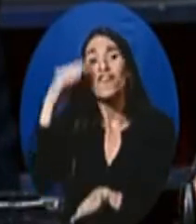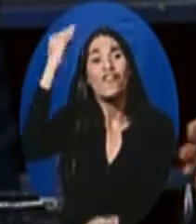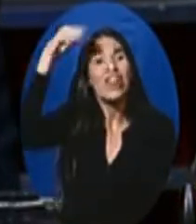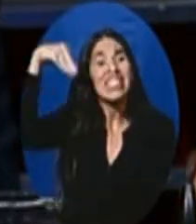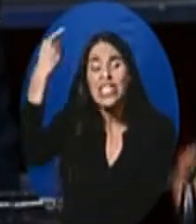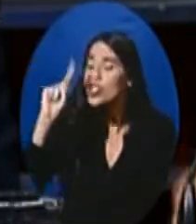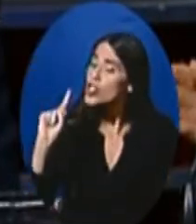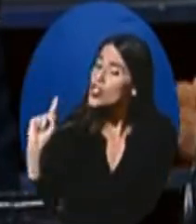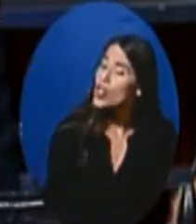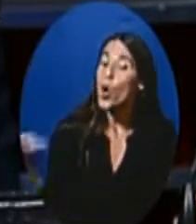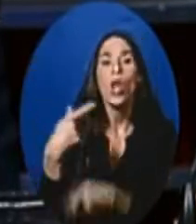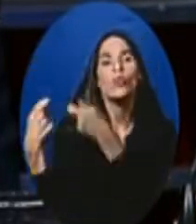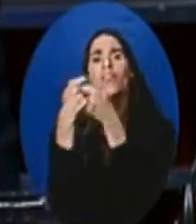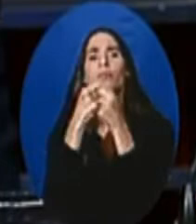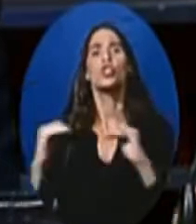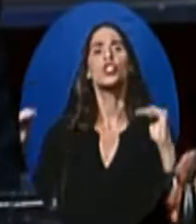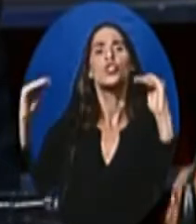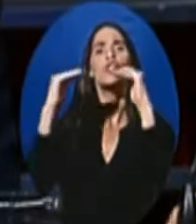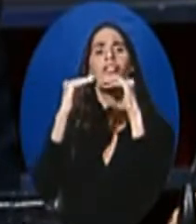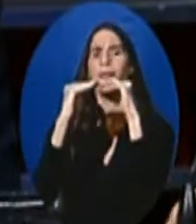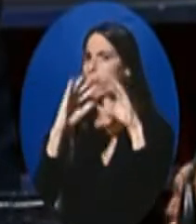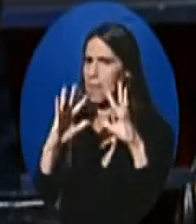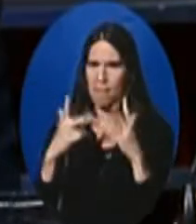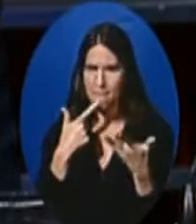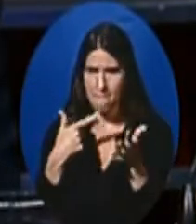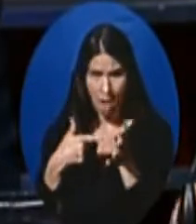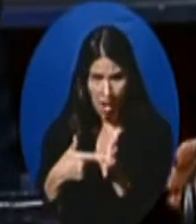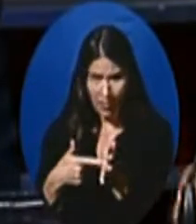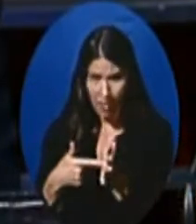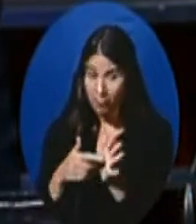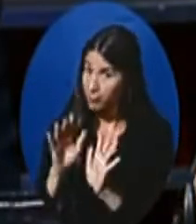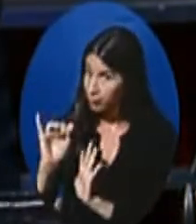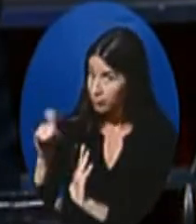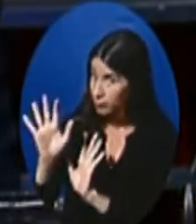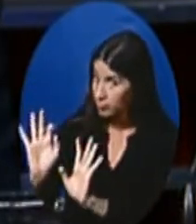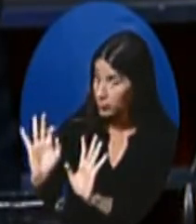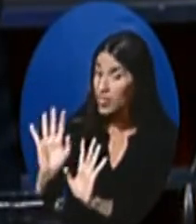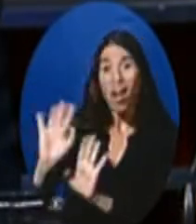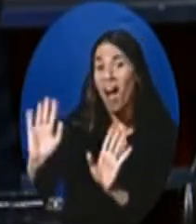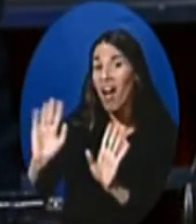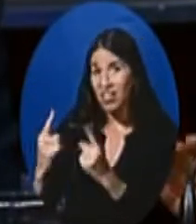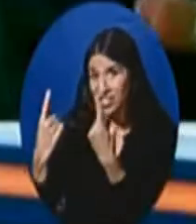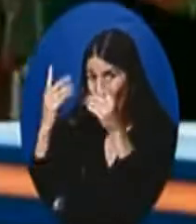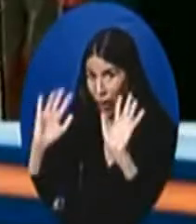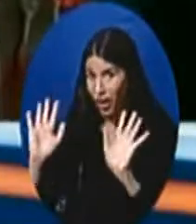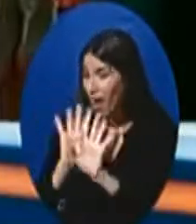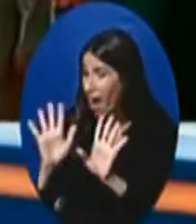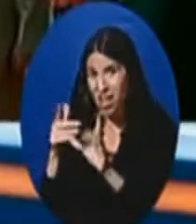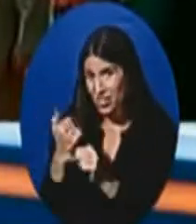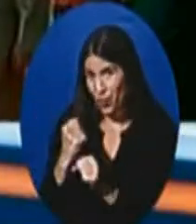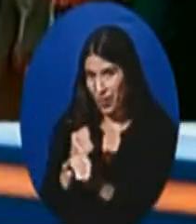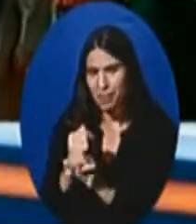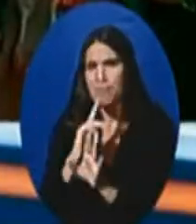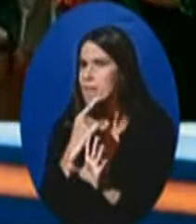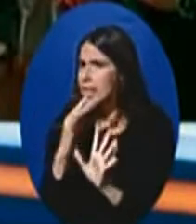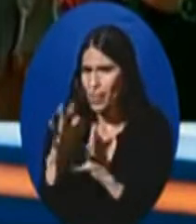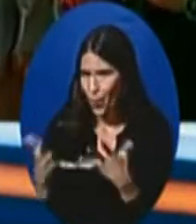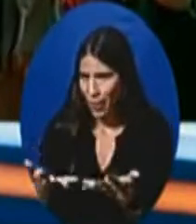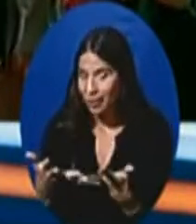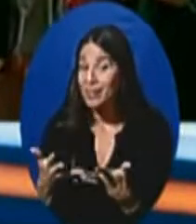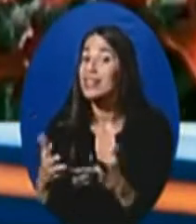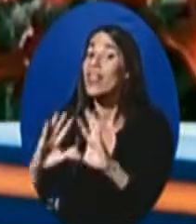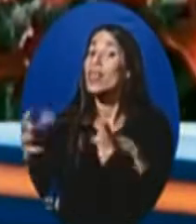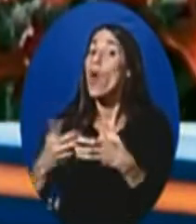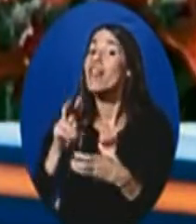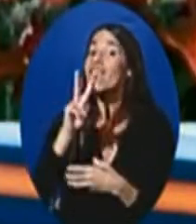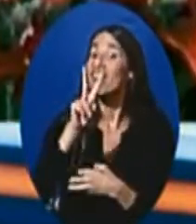פלסטינית שבה כל השותפים שווים. דהיינו, כן כן, דהיינו, רק כך זה יקרה, רק כך זה יעבוד. דהיינו, תנועת